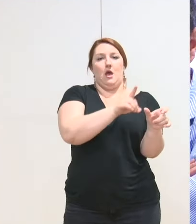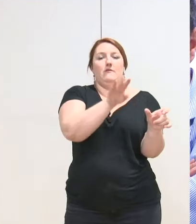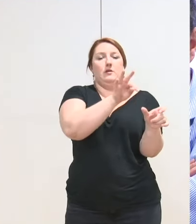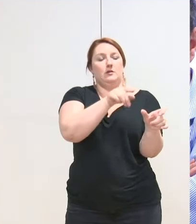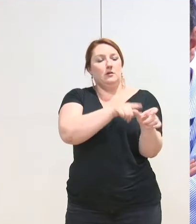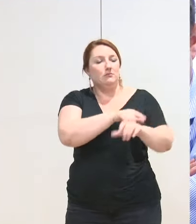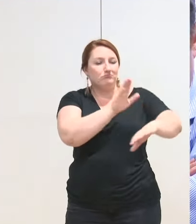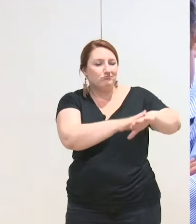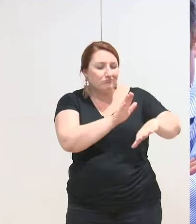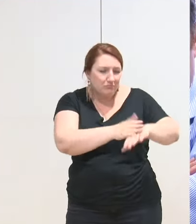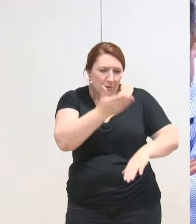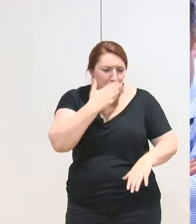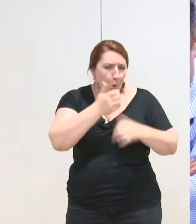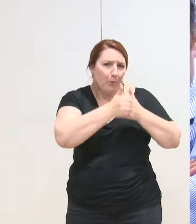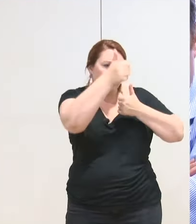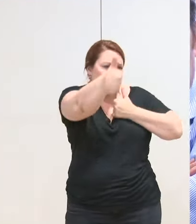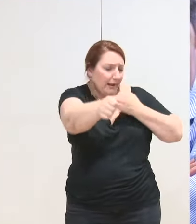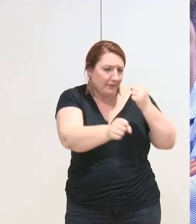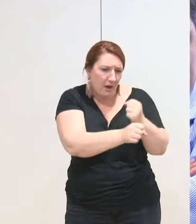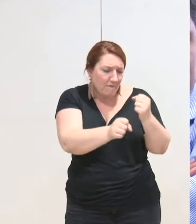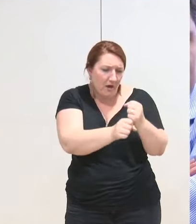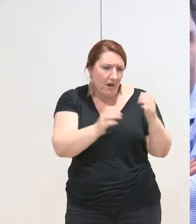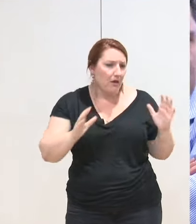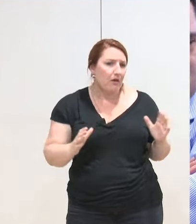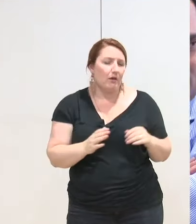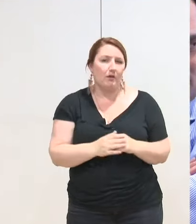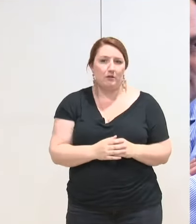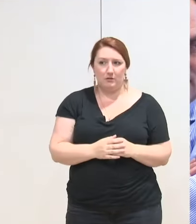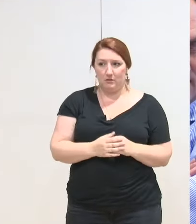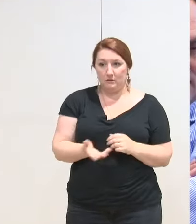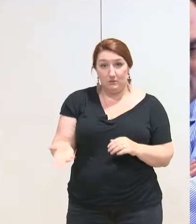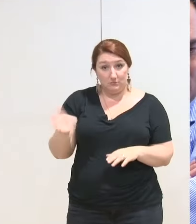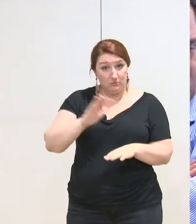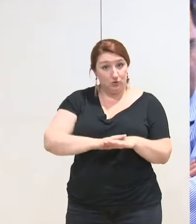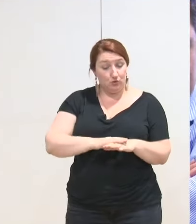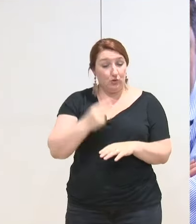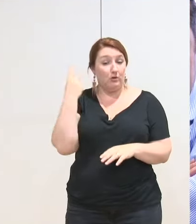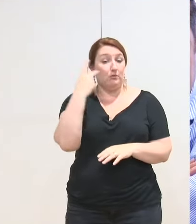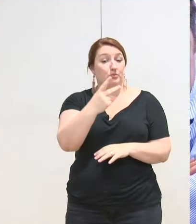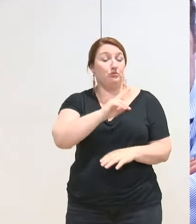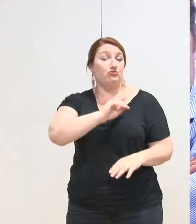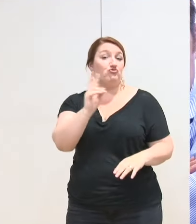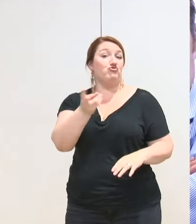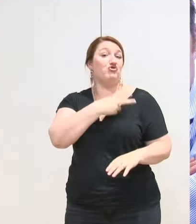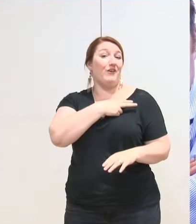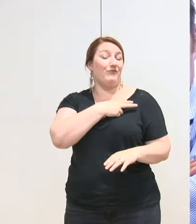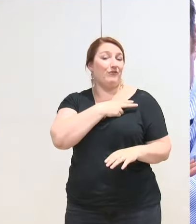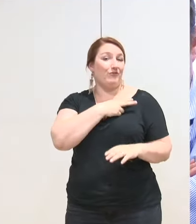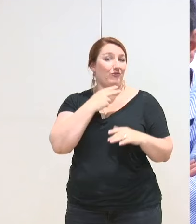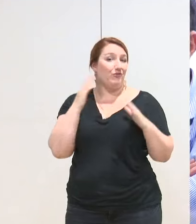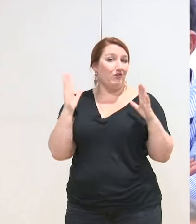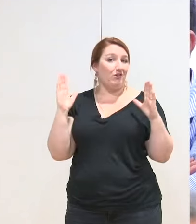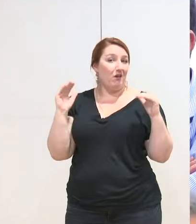le télétravail alors même que dans le même temps son supérieur hiérarchique veillait